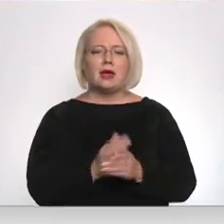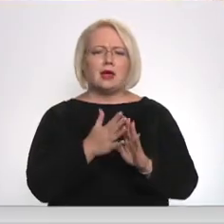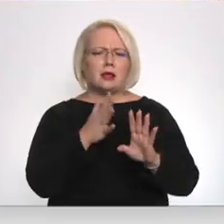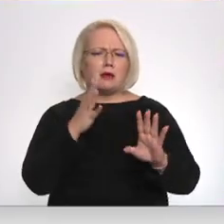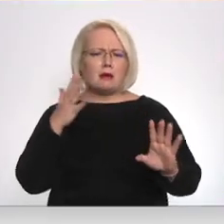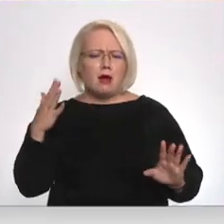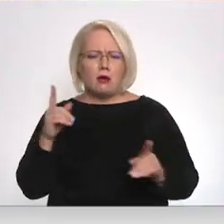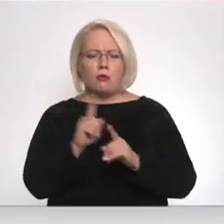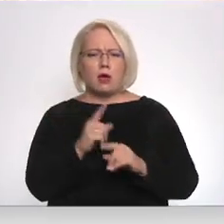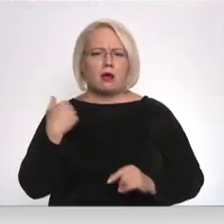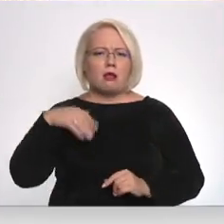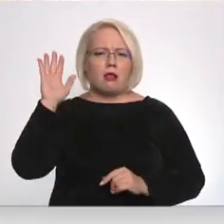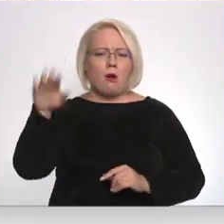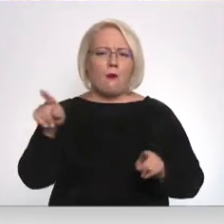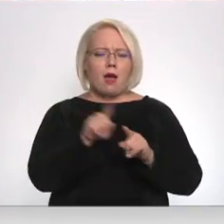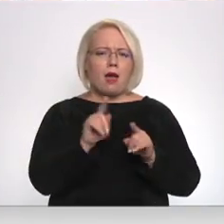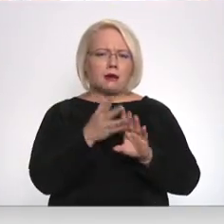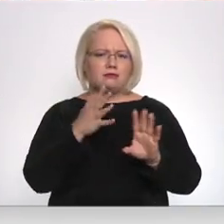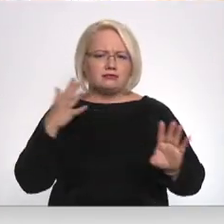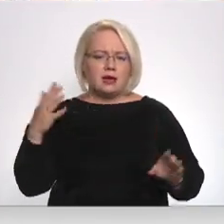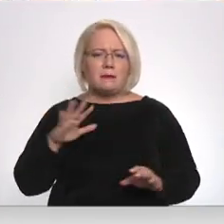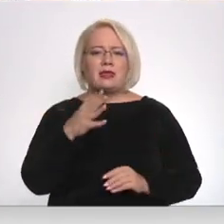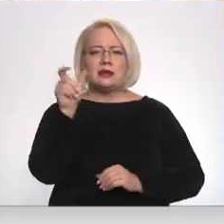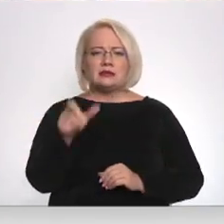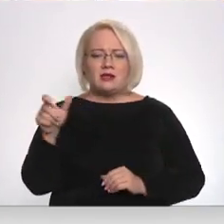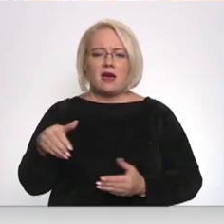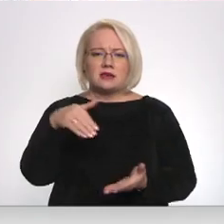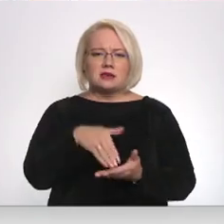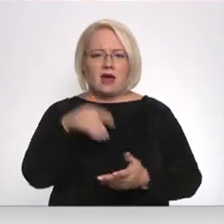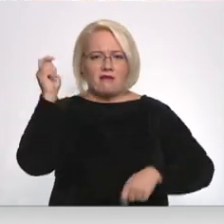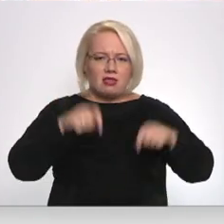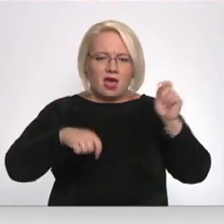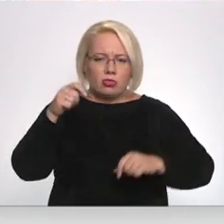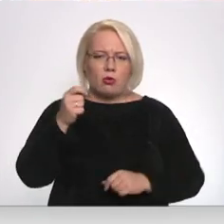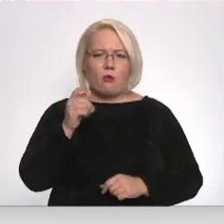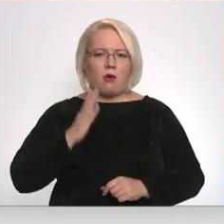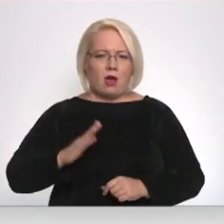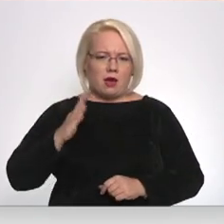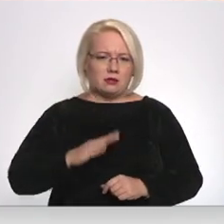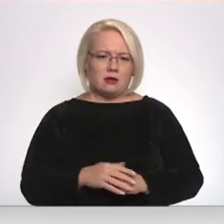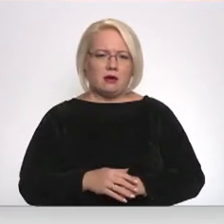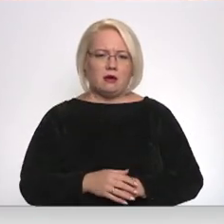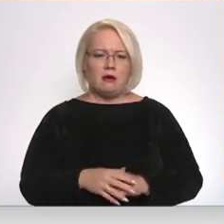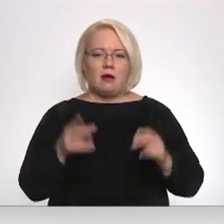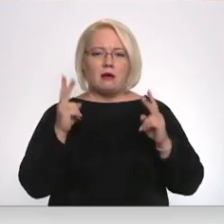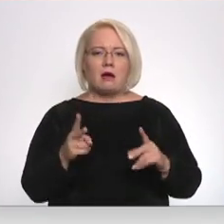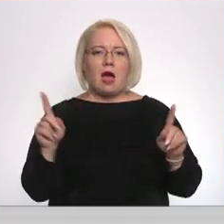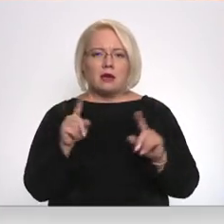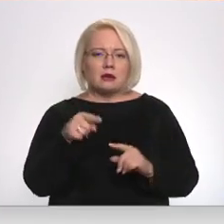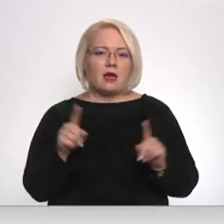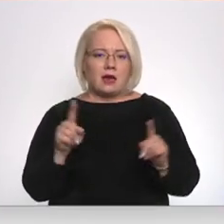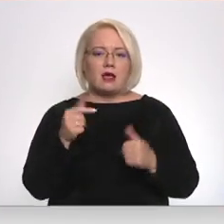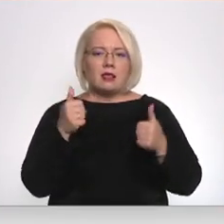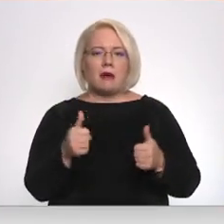tās tiepjas ir jārpusē aiz kultūras nama durvīm, bet cilvēki stāv lietu un gaida. Kā ir tā arī? Labi, ka daudz cilvēku nāk